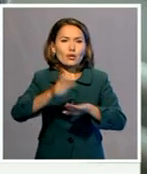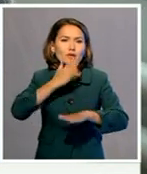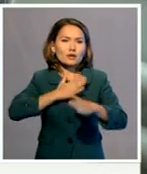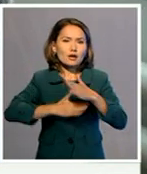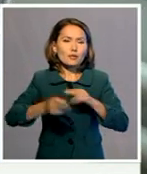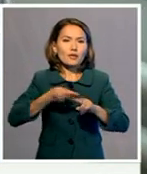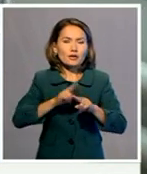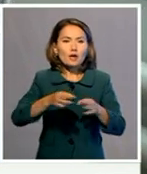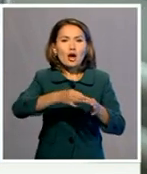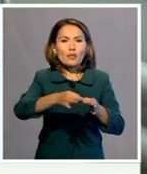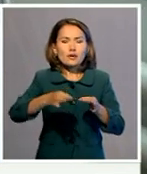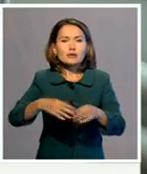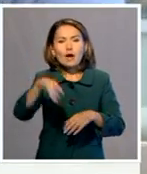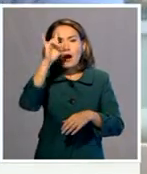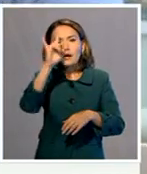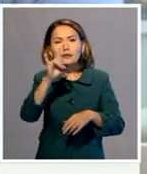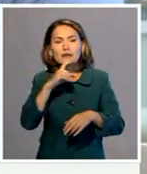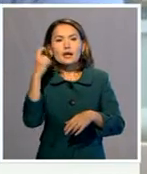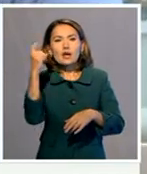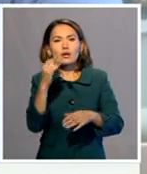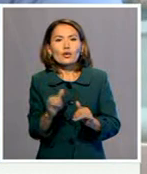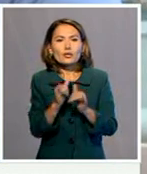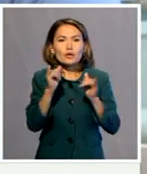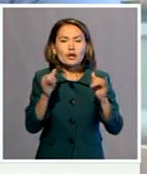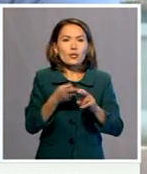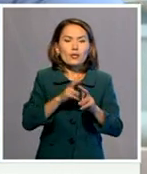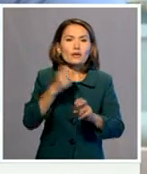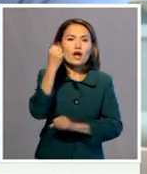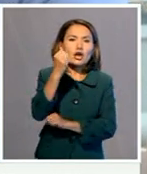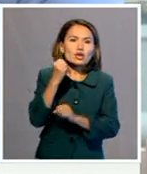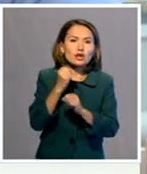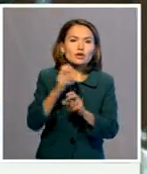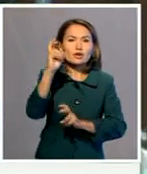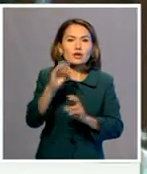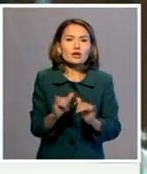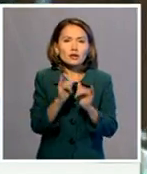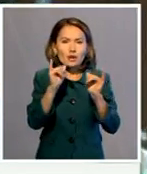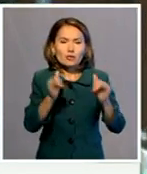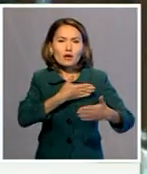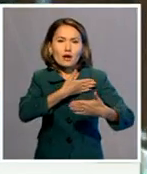ол аймақты былай қойғанда ел экономикасының бірден бір тірегі осы шахтерлер екеніне сенімді.